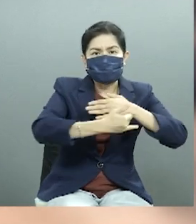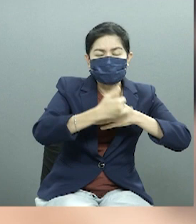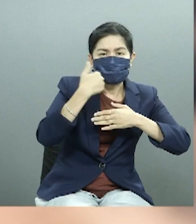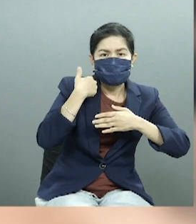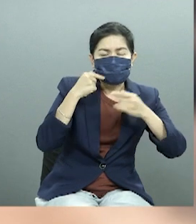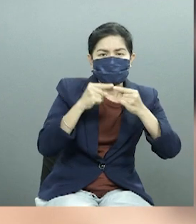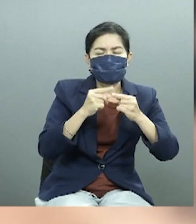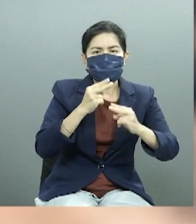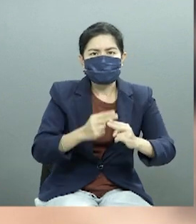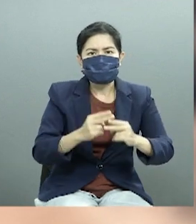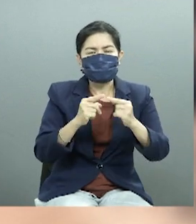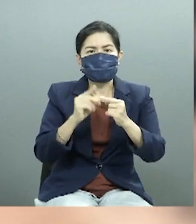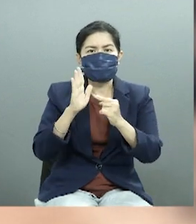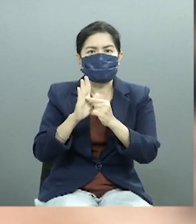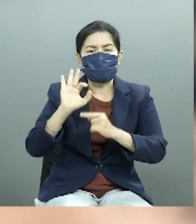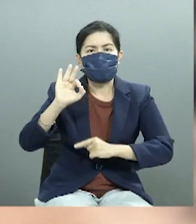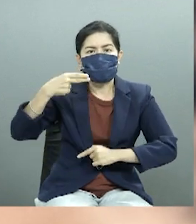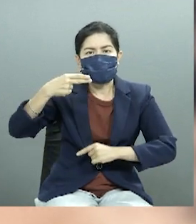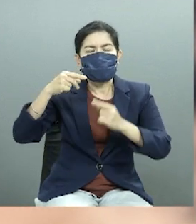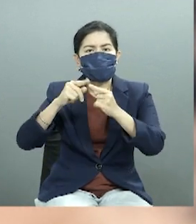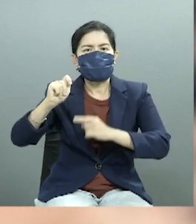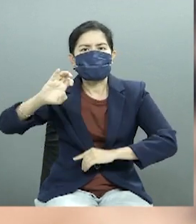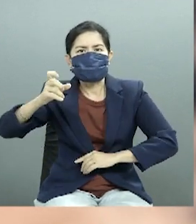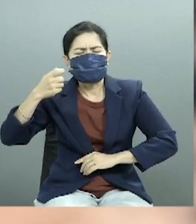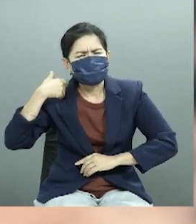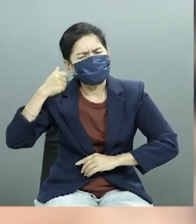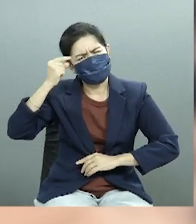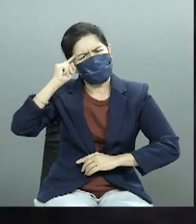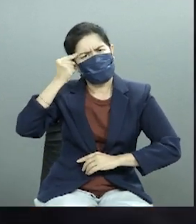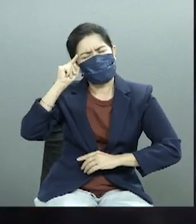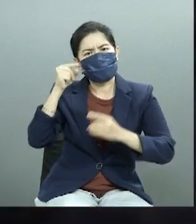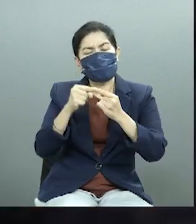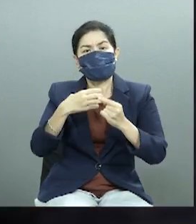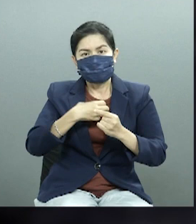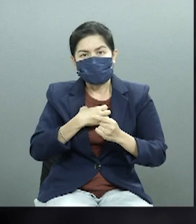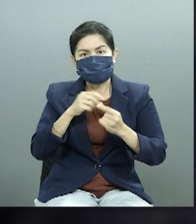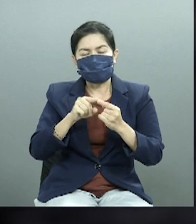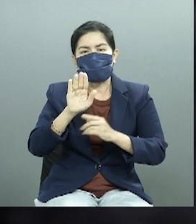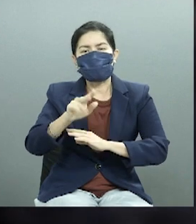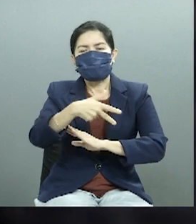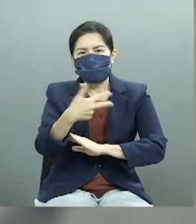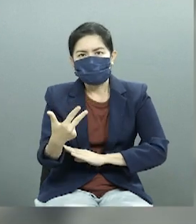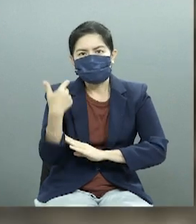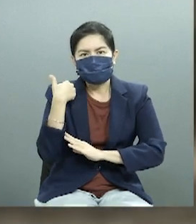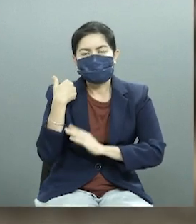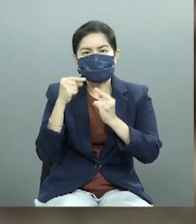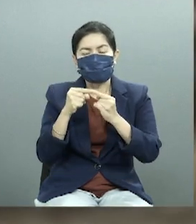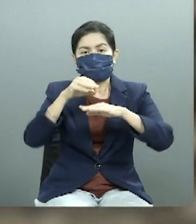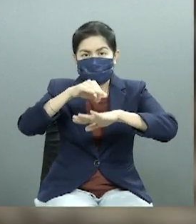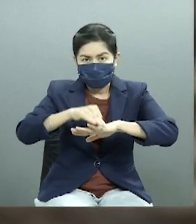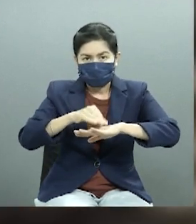ป็นที่เดียวกันหรือไม่จึงอยากให้ข่าวต่างประเทศของไทย PBS นำเสนอแผนที่ประกอบก่อนลงลึกถึงเนื้อหาข่าว